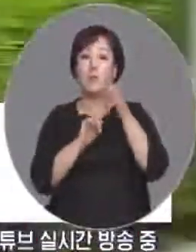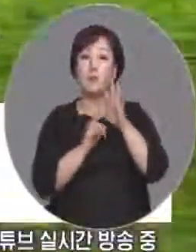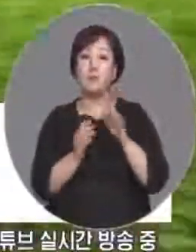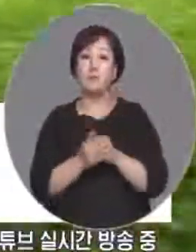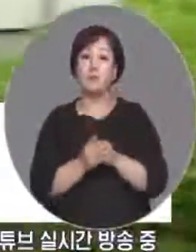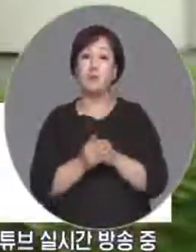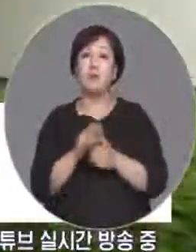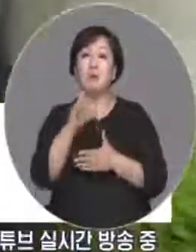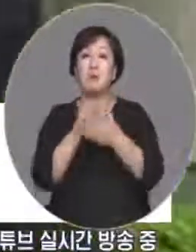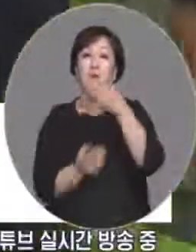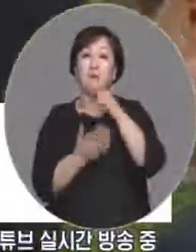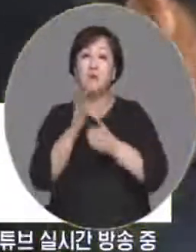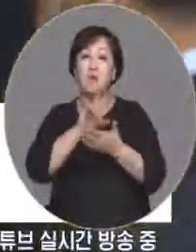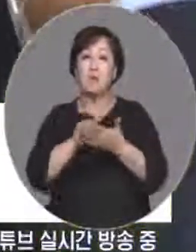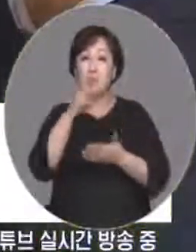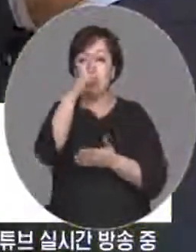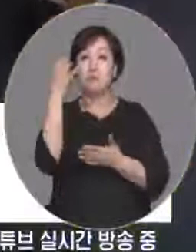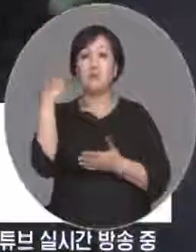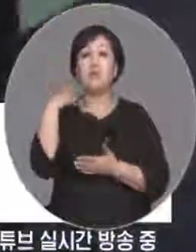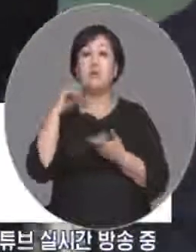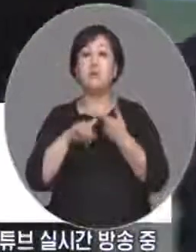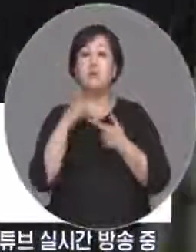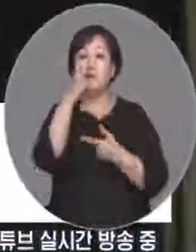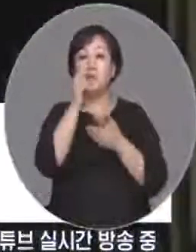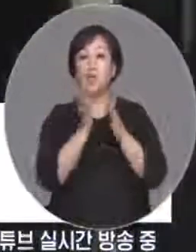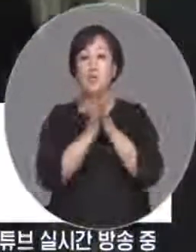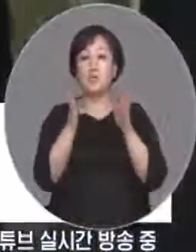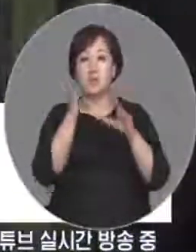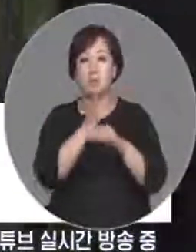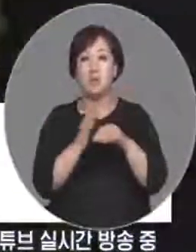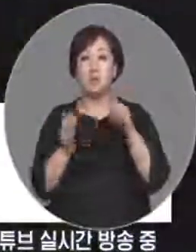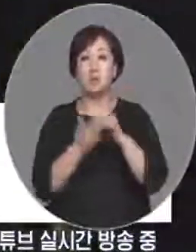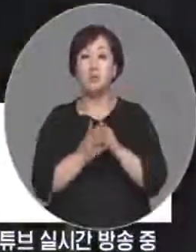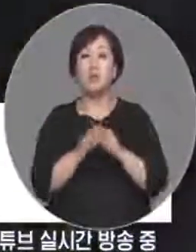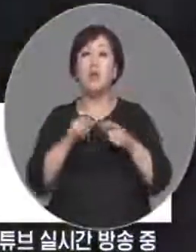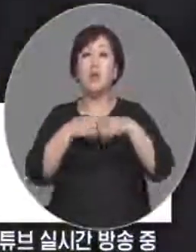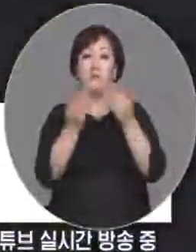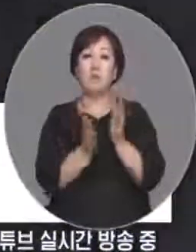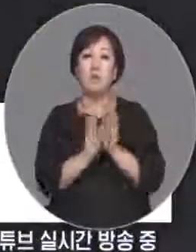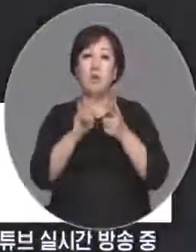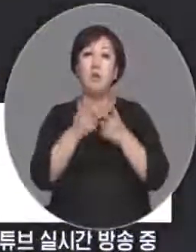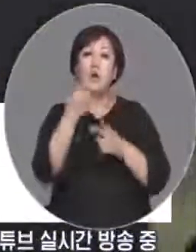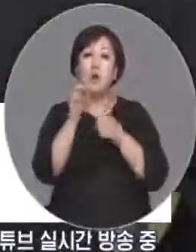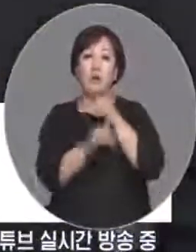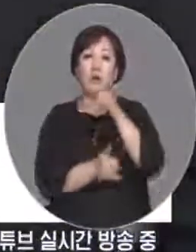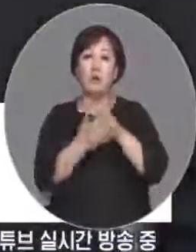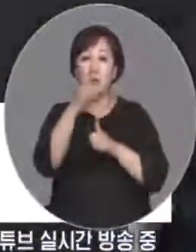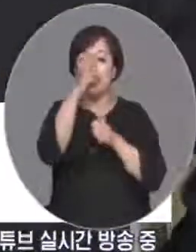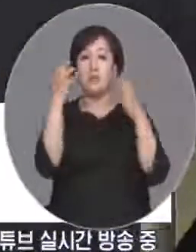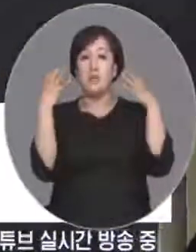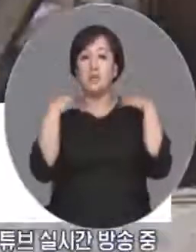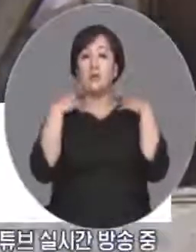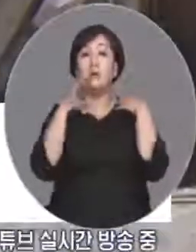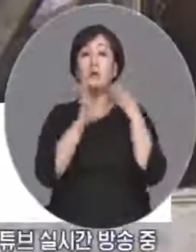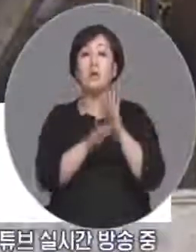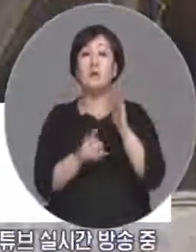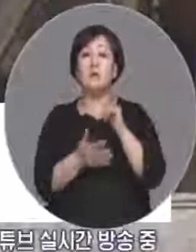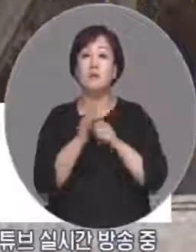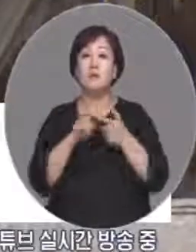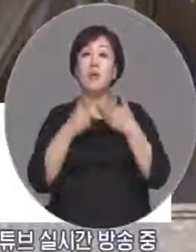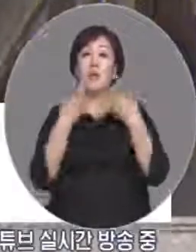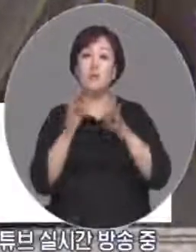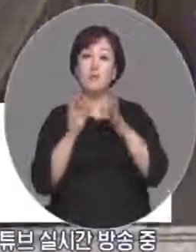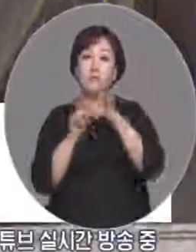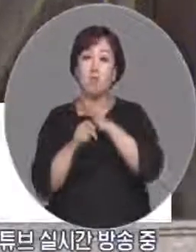이 사건은 울산지방경찰청이 배당받아 수사에 나선 가운데 해당 사건은 황 의원이 울산경찰청장 재임 당시 김